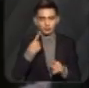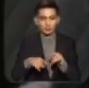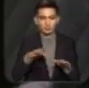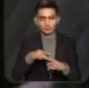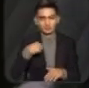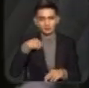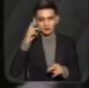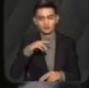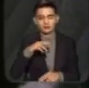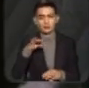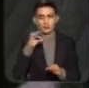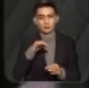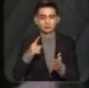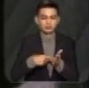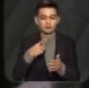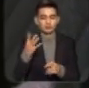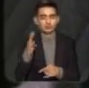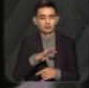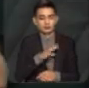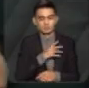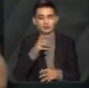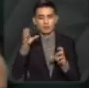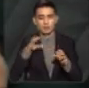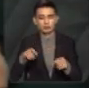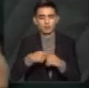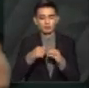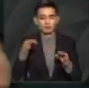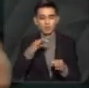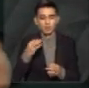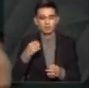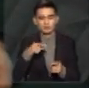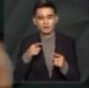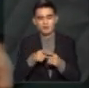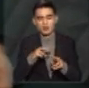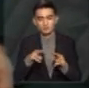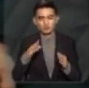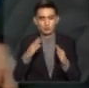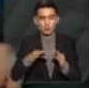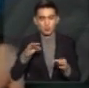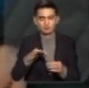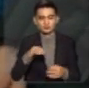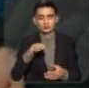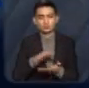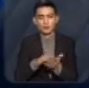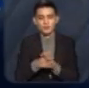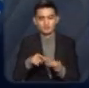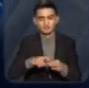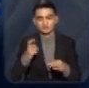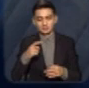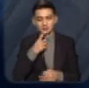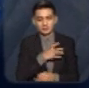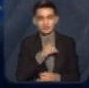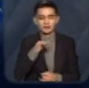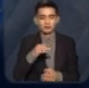қалмады деген ел төрт талап қойып отыр. Заңбұзушылықтың көптігінен жалдамалы баспана деп жасалған келісімшартты бұзу, екінші бұл үйлердің